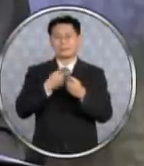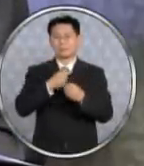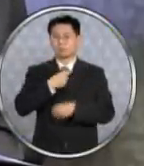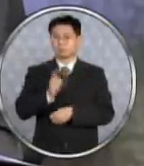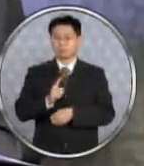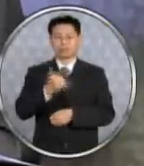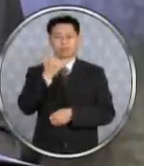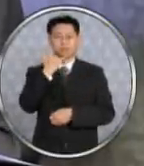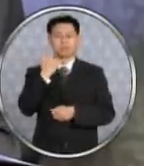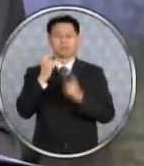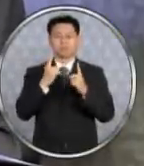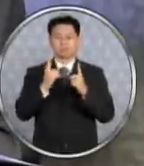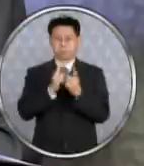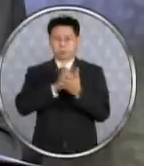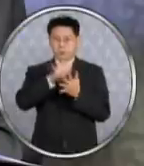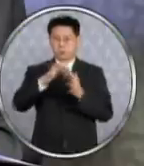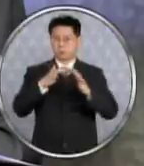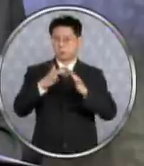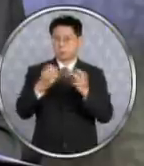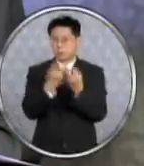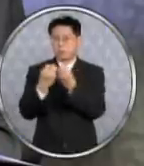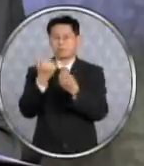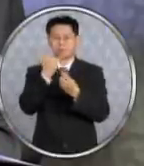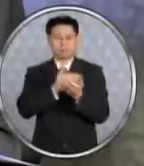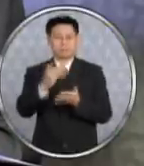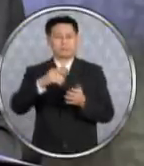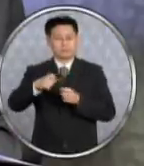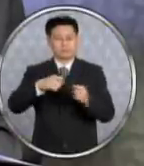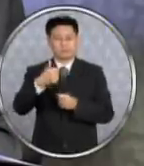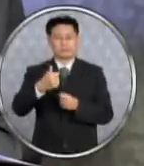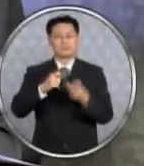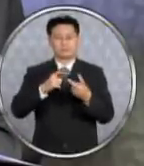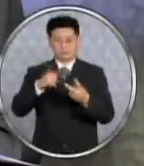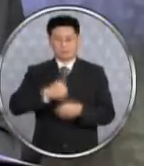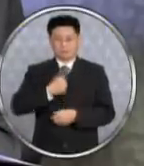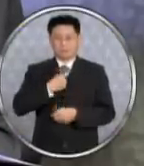一个可以对面对未来的挑战提出方案的，才是我